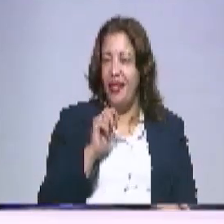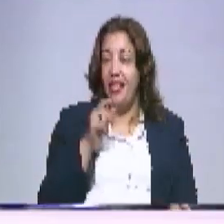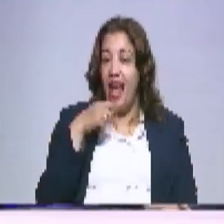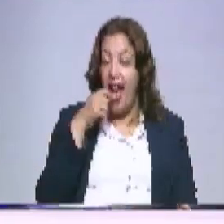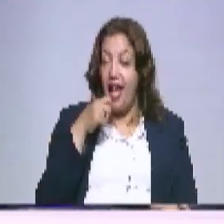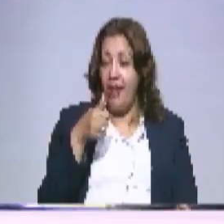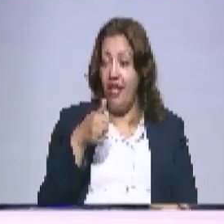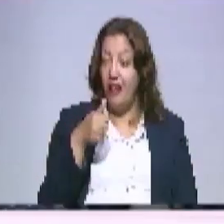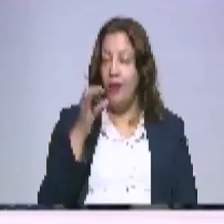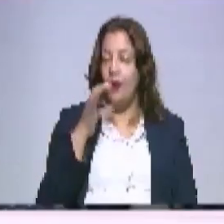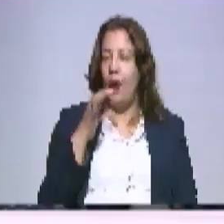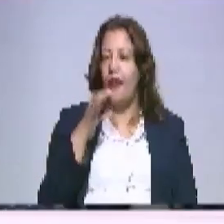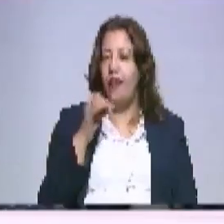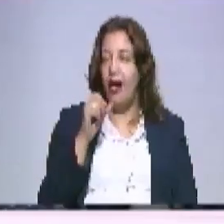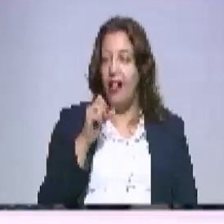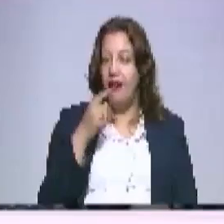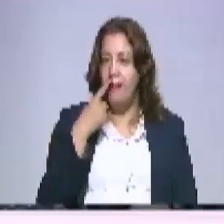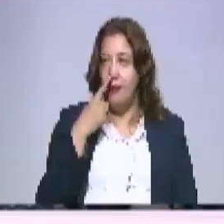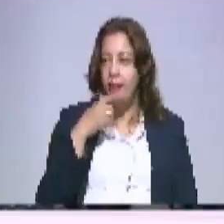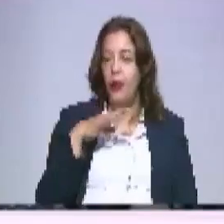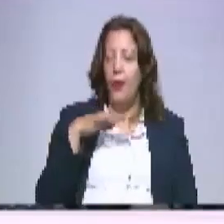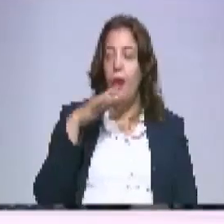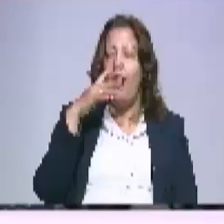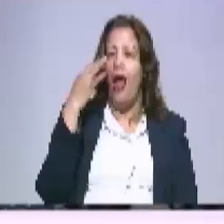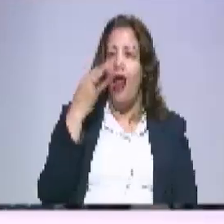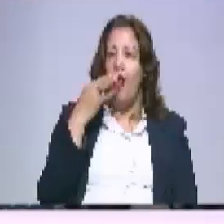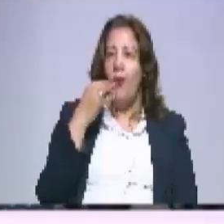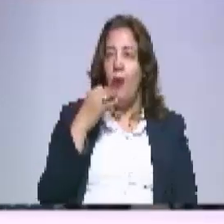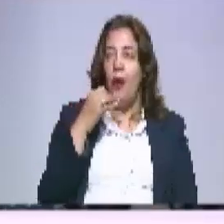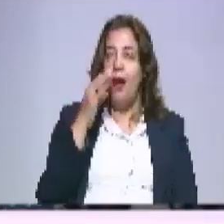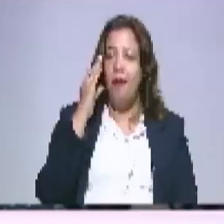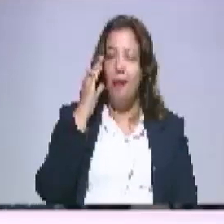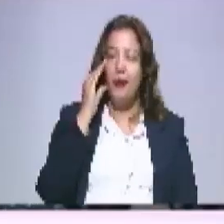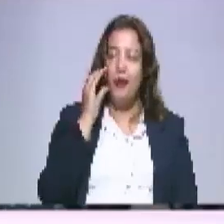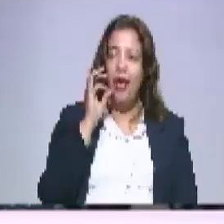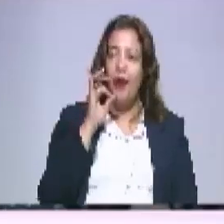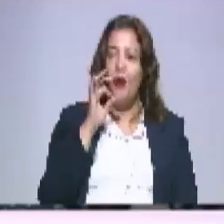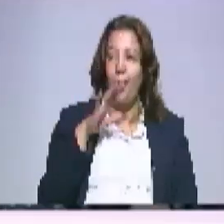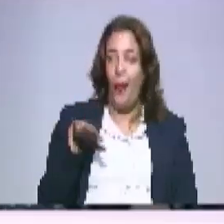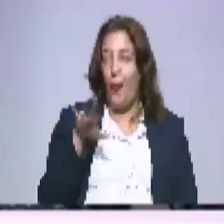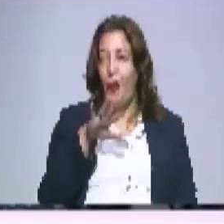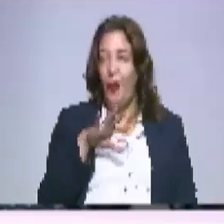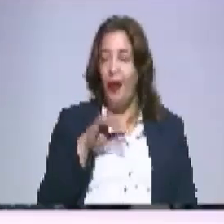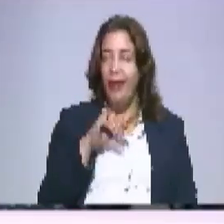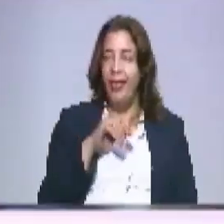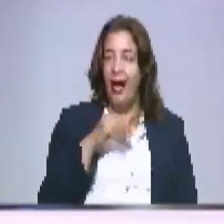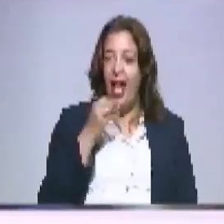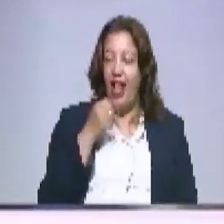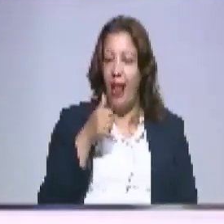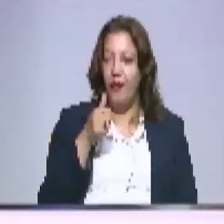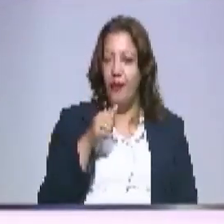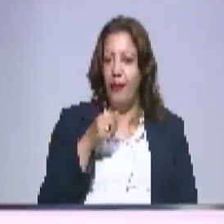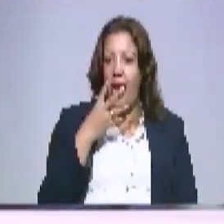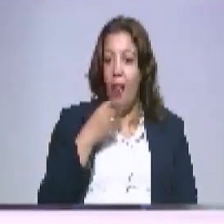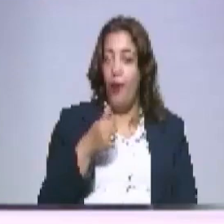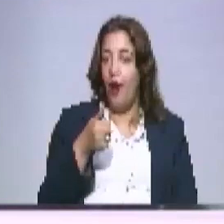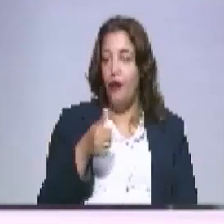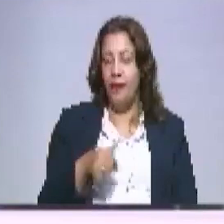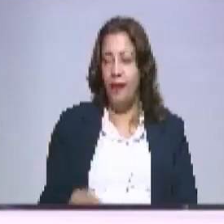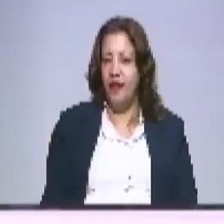الاكلات النهارده طبعا علشان روايحها التحفه دي، فالشيف مبسوط بالاكل النهارده. حلو قوي يا